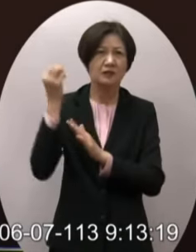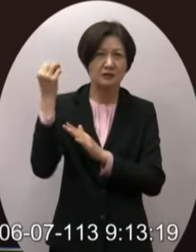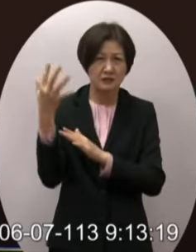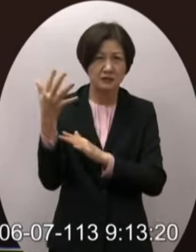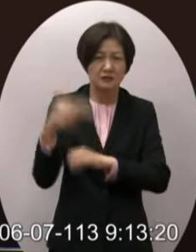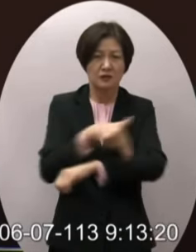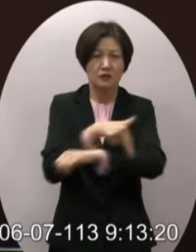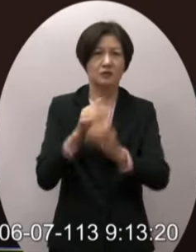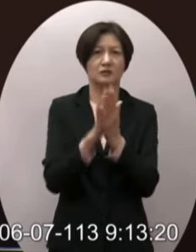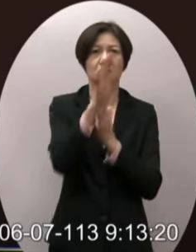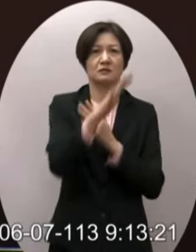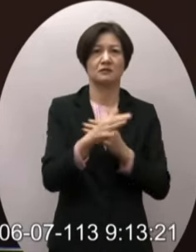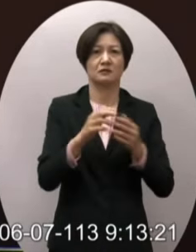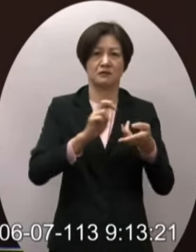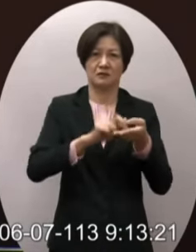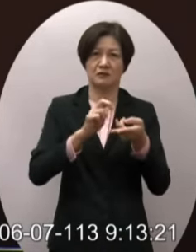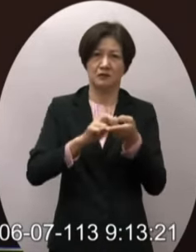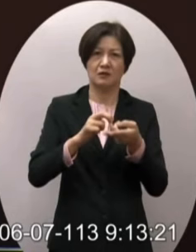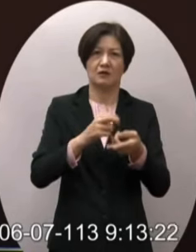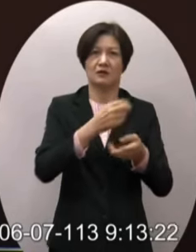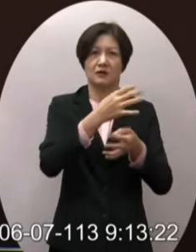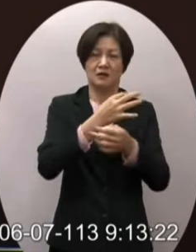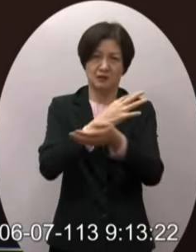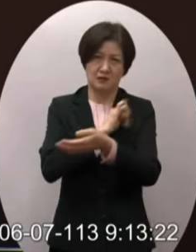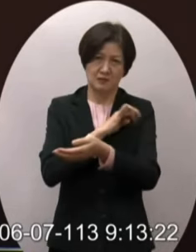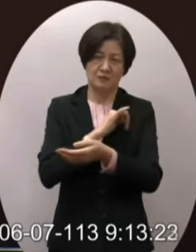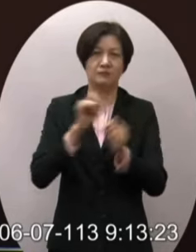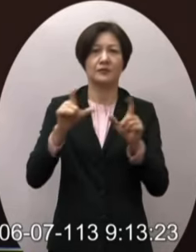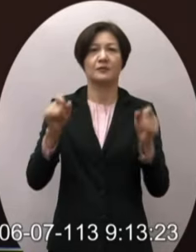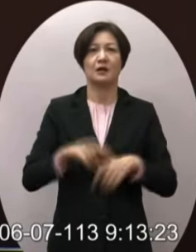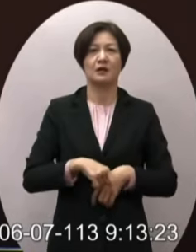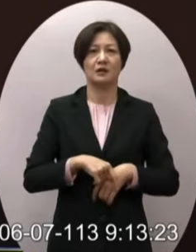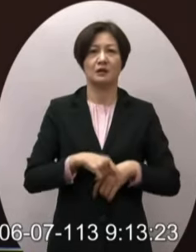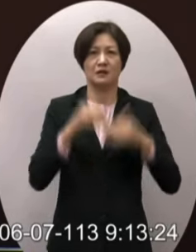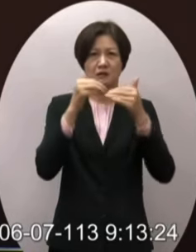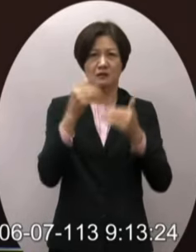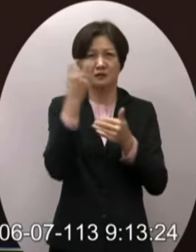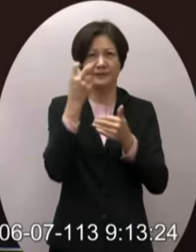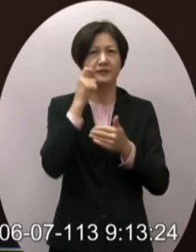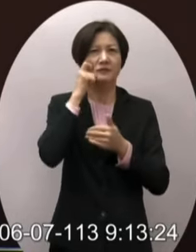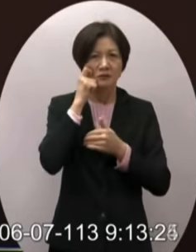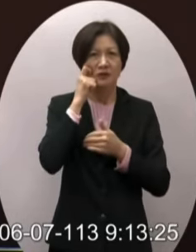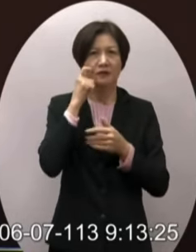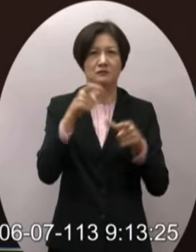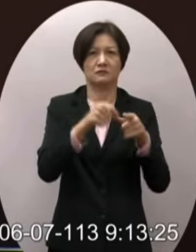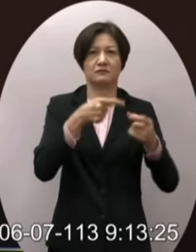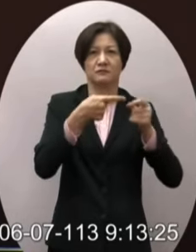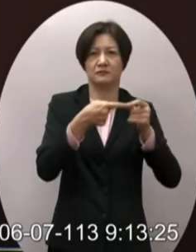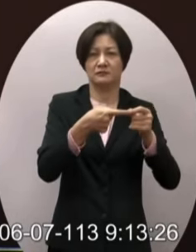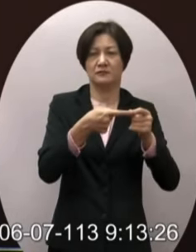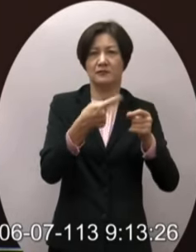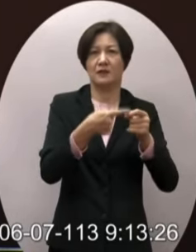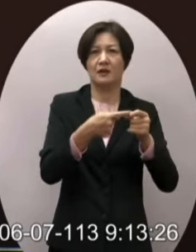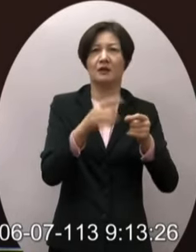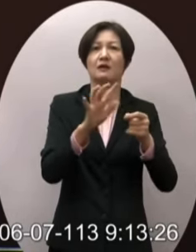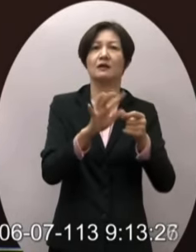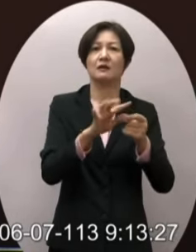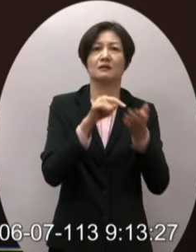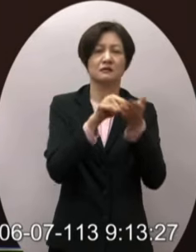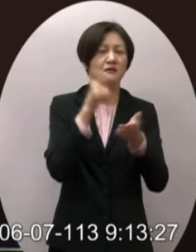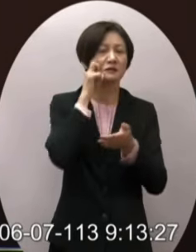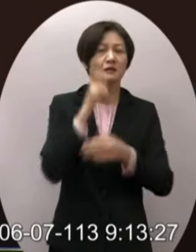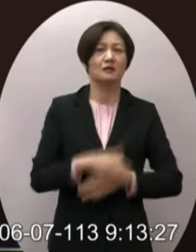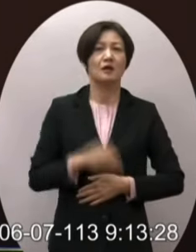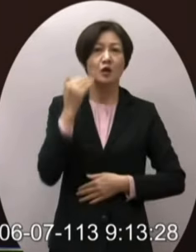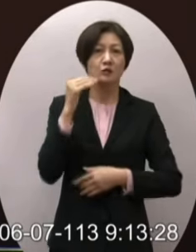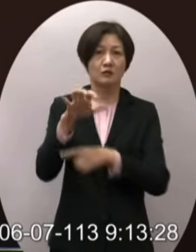动，那系统没有办法识别，那系统没有办法识别的话，就导致说他没有办法正常的申请公粮。那这样的话，就算是农业部